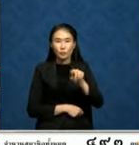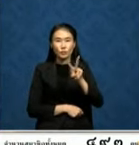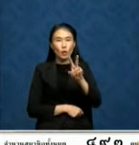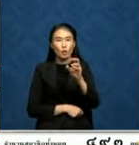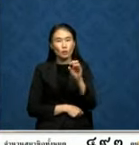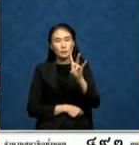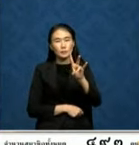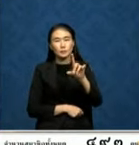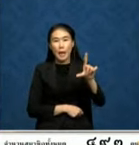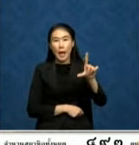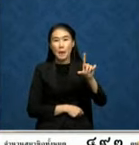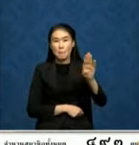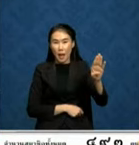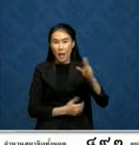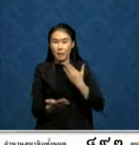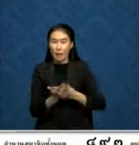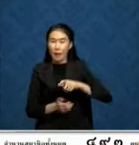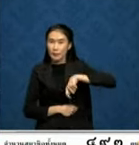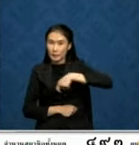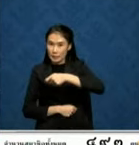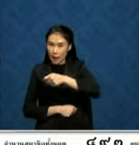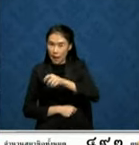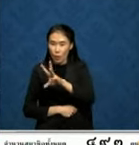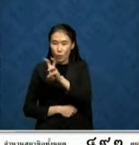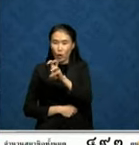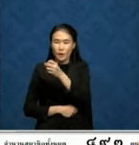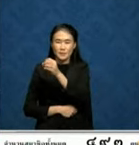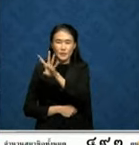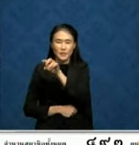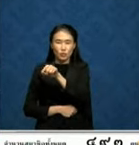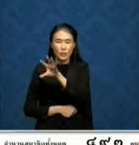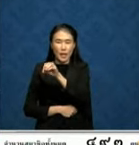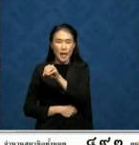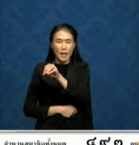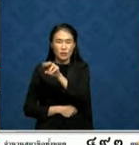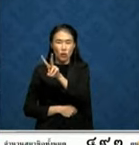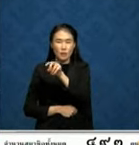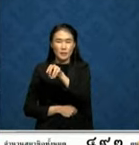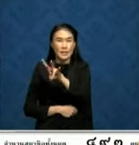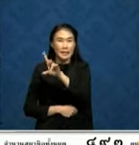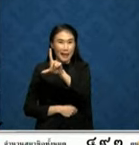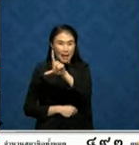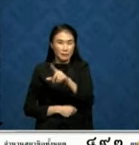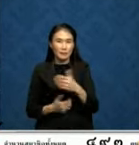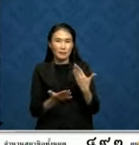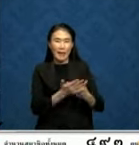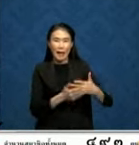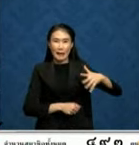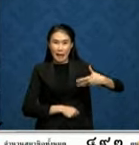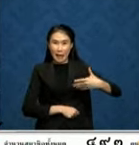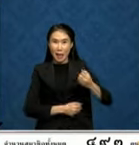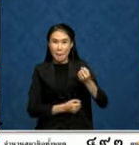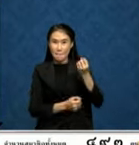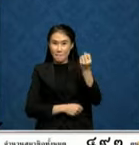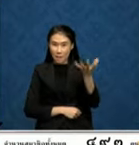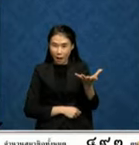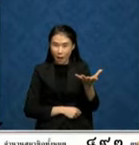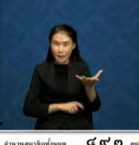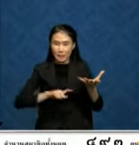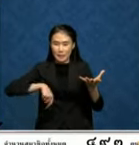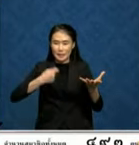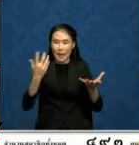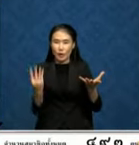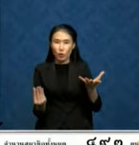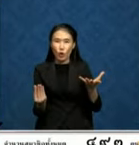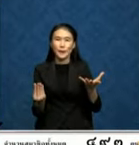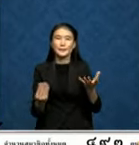969.207 ล้านบาทและมีค่าใช้จ่ายในการดำเนินงาน 614.527 ล้านบาทมีรายได้ที่สูงกว่าค่าใช้จ่ายสุทธิ